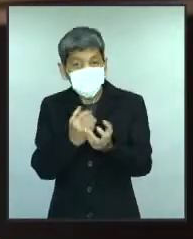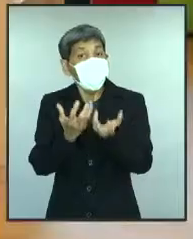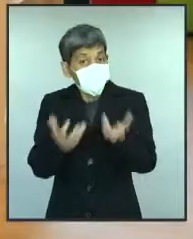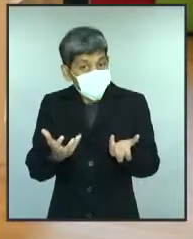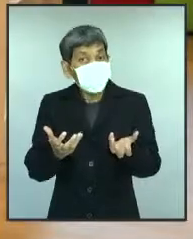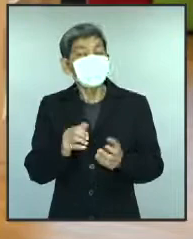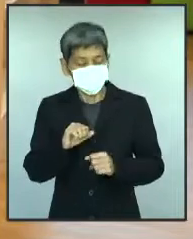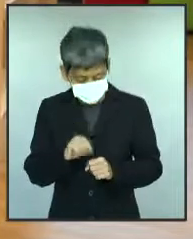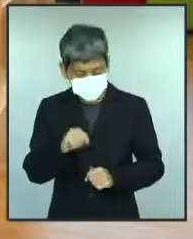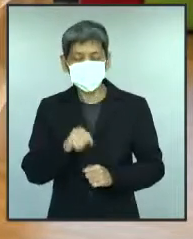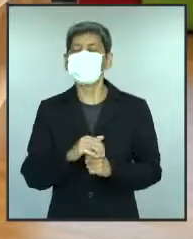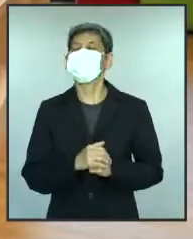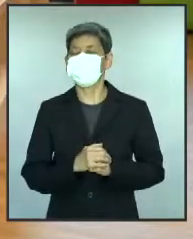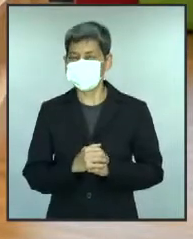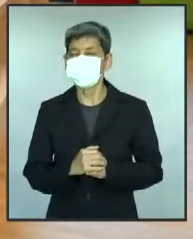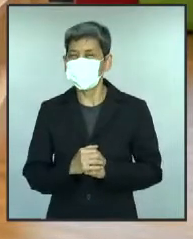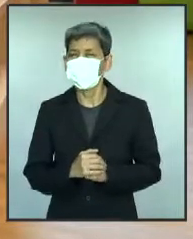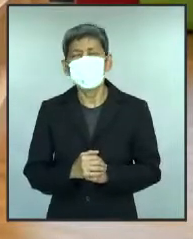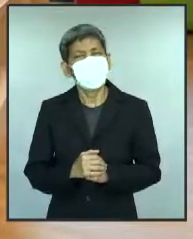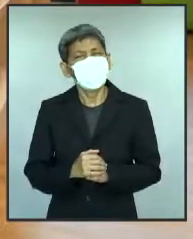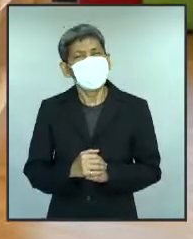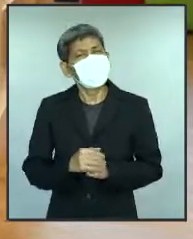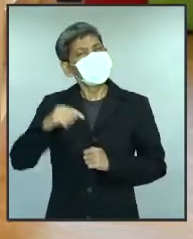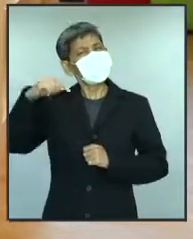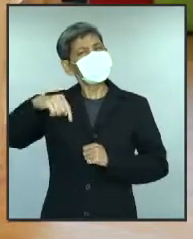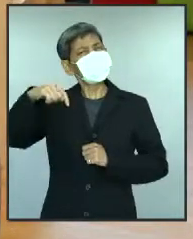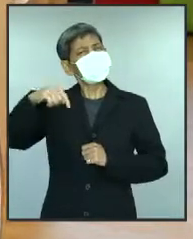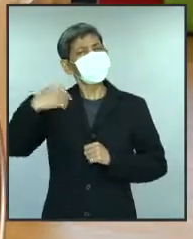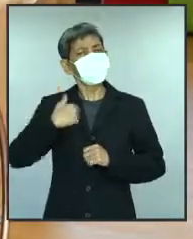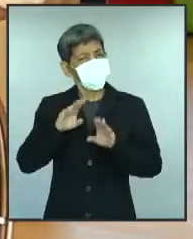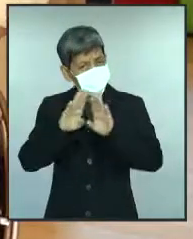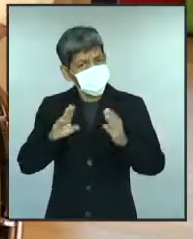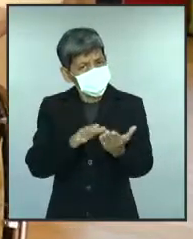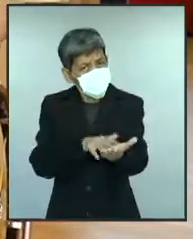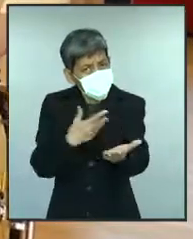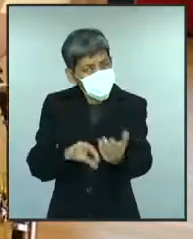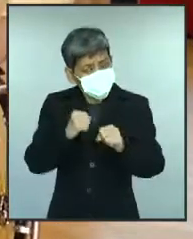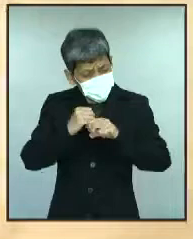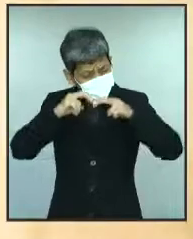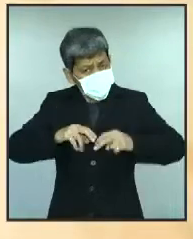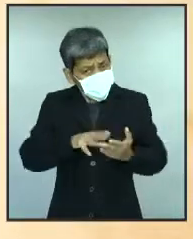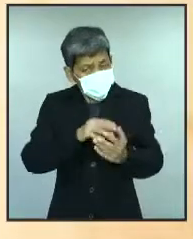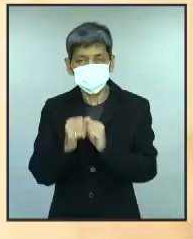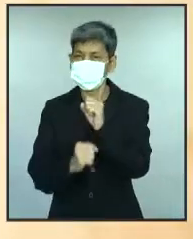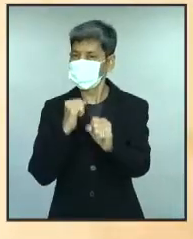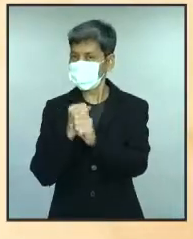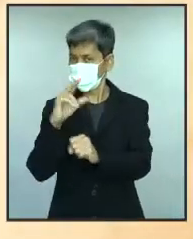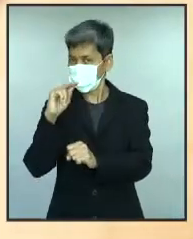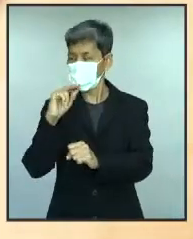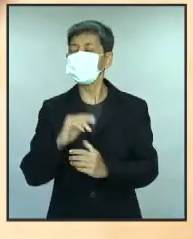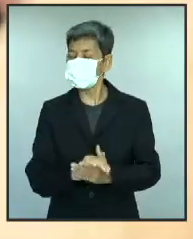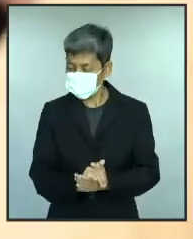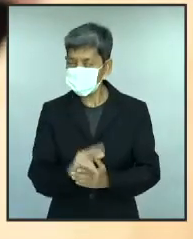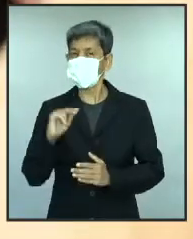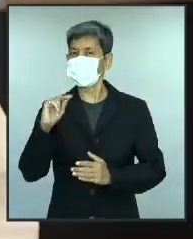ผลิตภัณฑ์ต่อ ถูกต้องเลยครับใช่ใช ่แล้วที่นี่เนี่ยเราเปิดมานานหรือยังวิจัยกันมานาน 30กว่าปีแล้ว 30กว่า